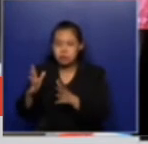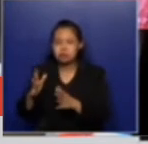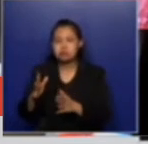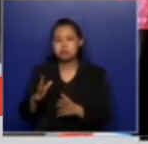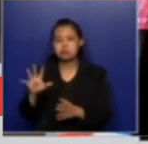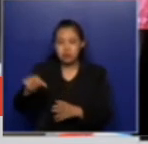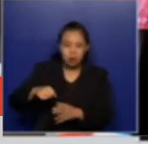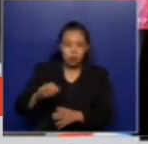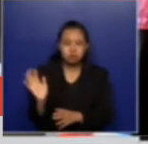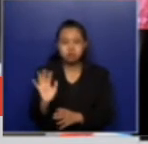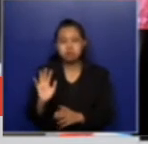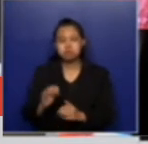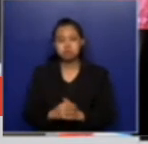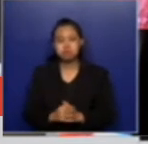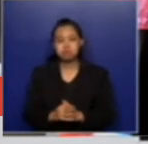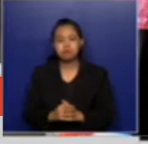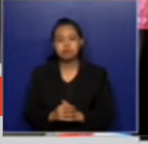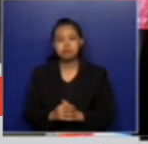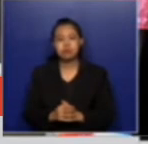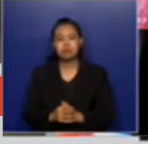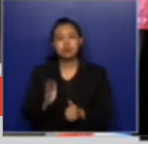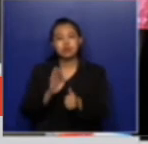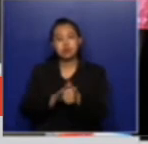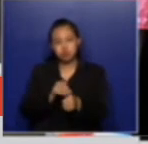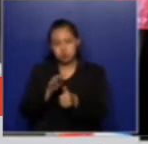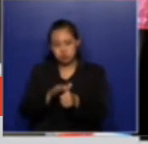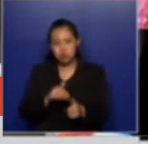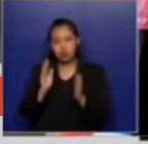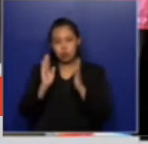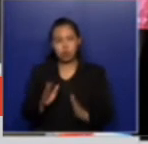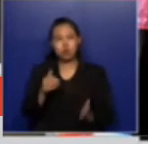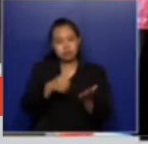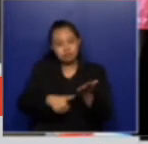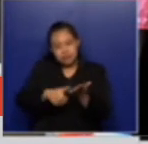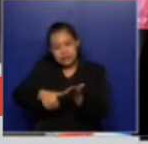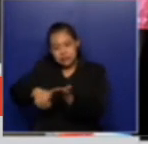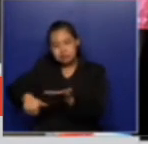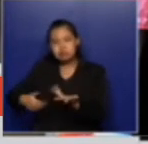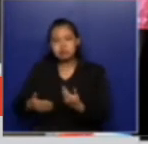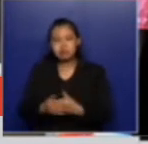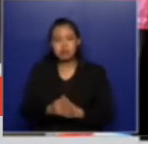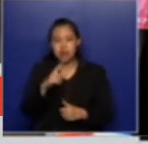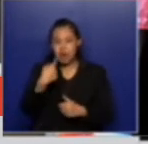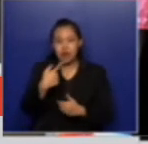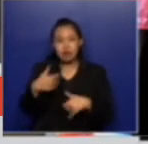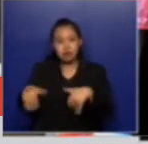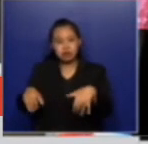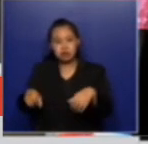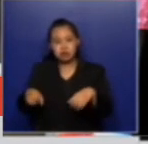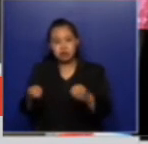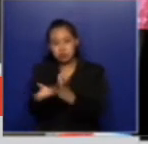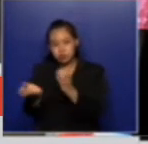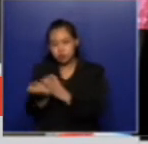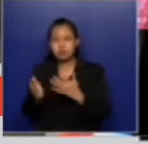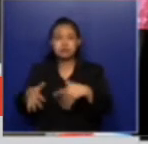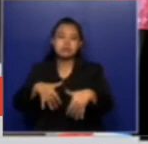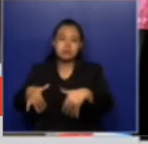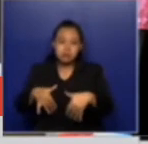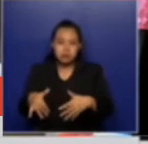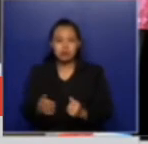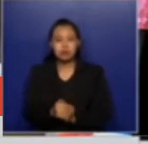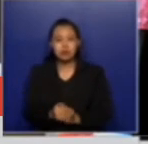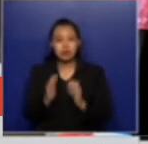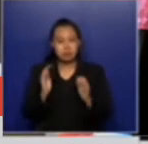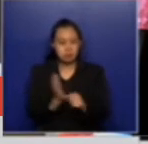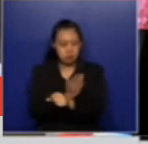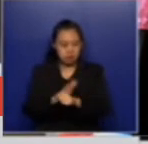ามาใช้ก็สงสารคนไปจัดเก็บภาษีพอจัดเก็บภาษีใครเดือดร้อนชาวบ้านเดือดร้อนผู้ประกอบการแย่อยู่แล้